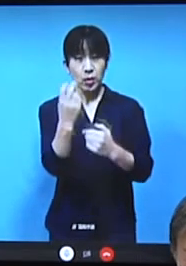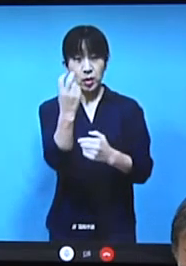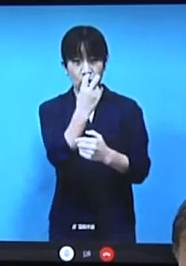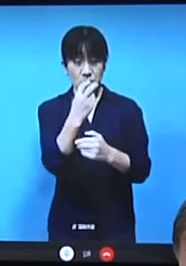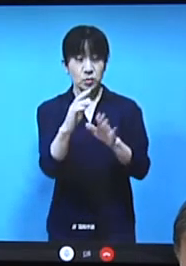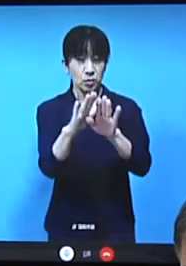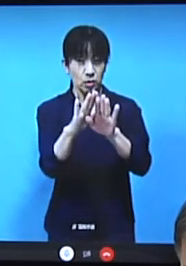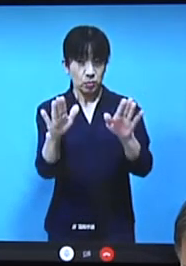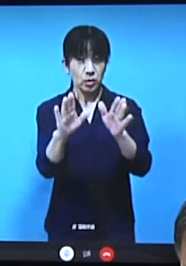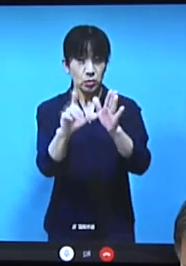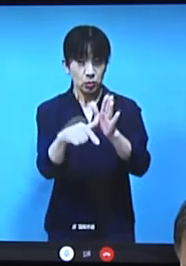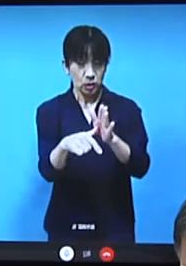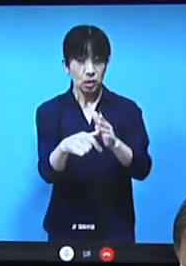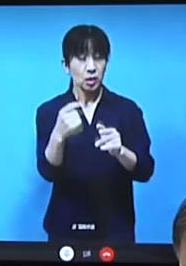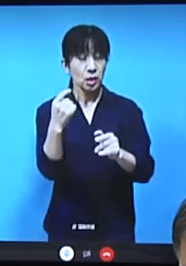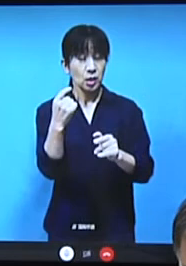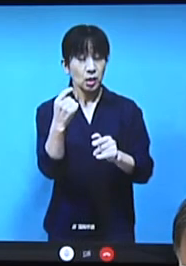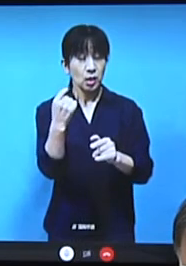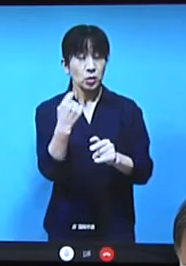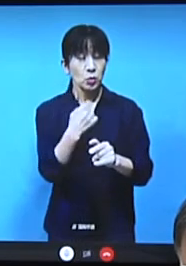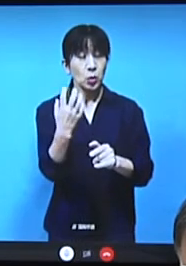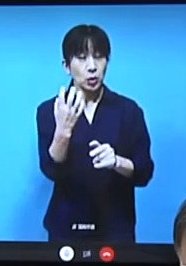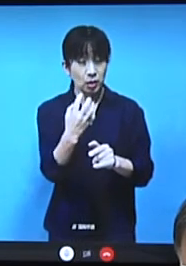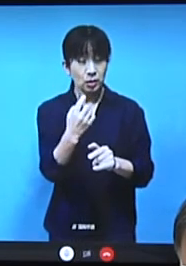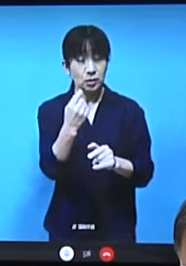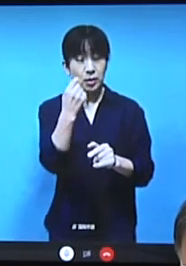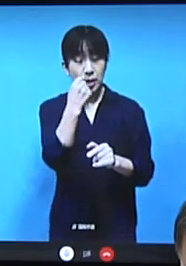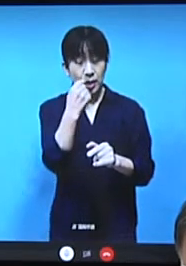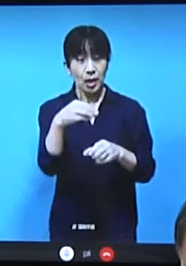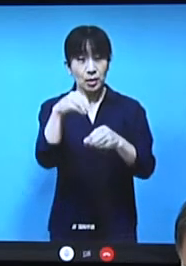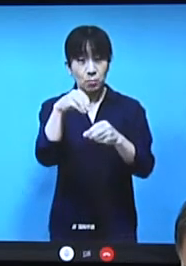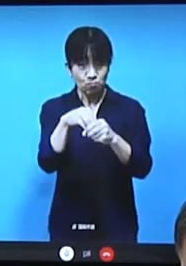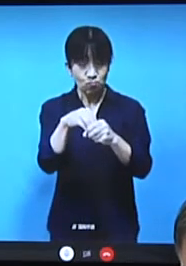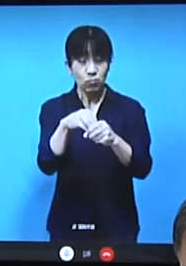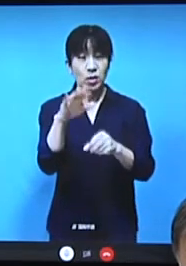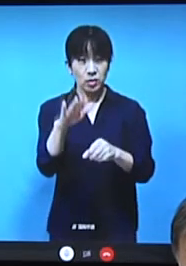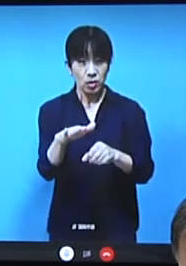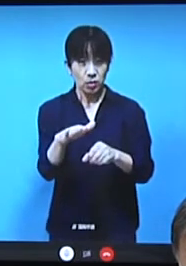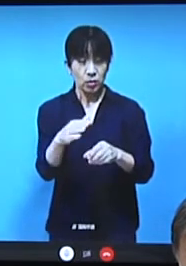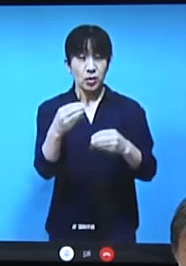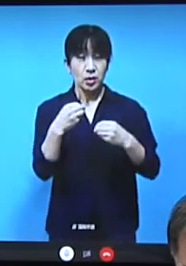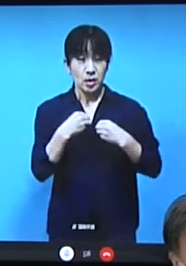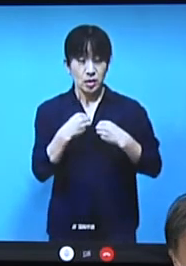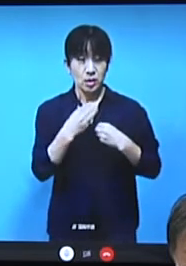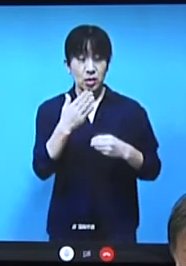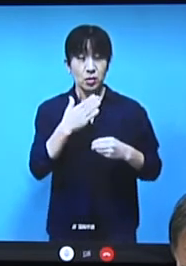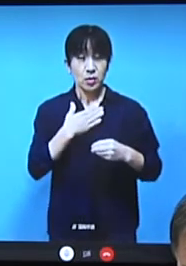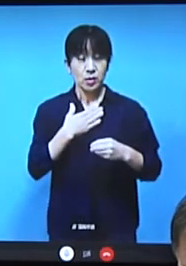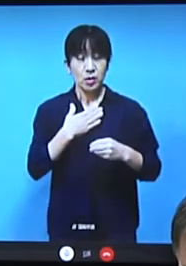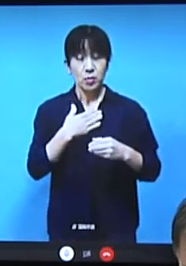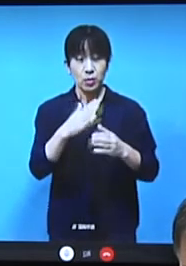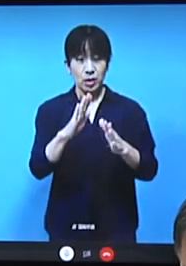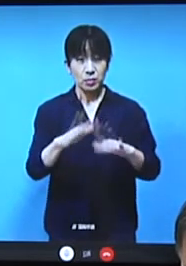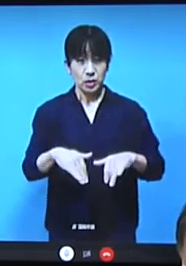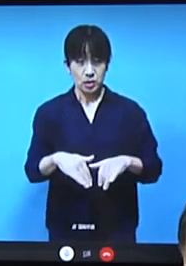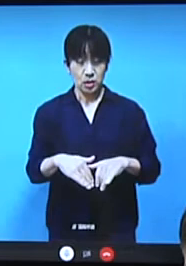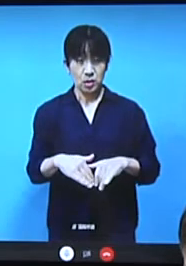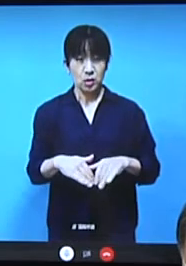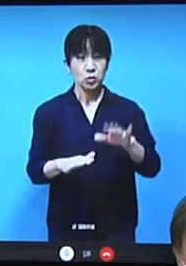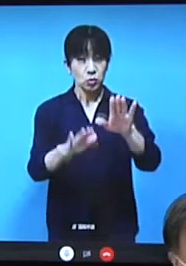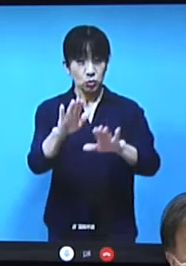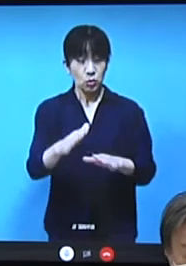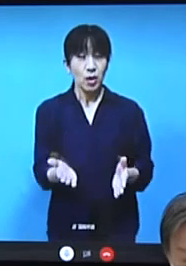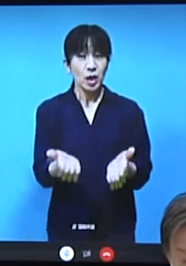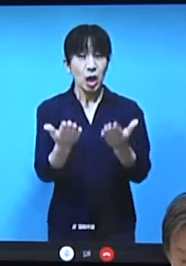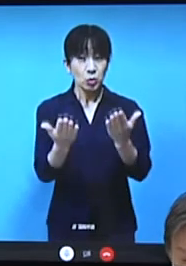鼻詰まりといった症状がありました。本日の検査で陽性と判明しています。症状は軽症で、ご